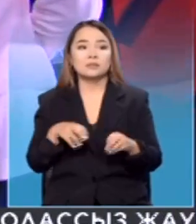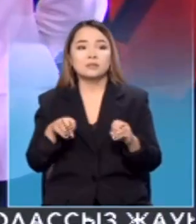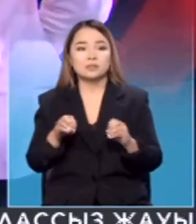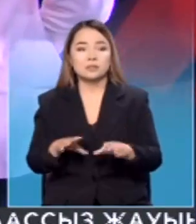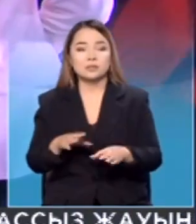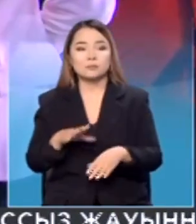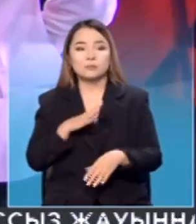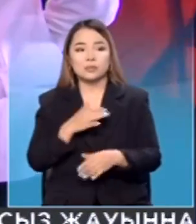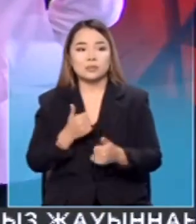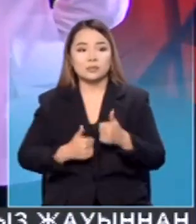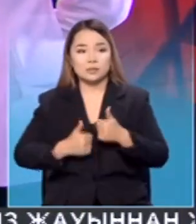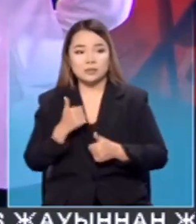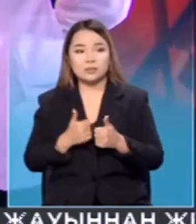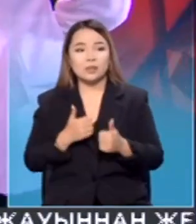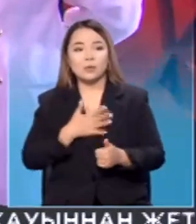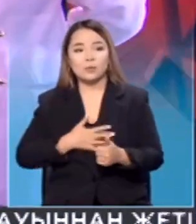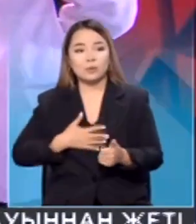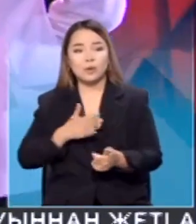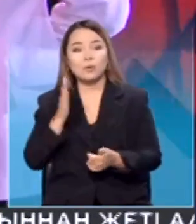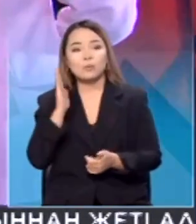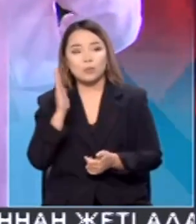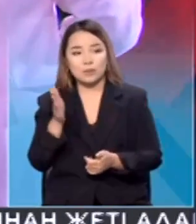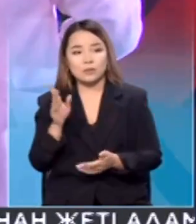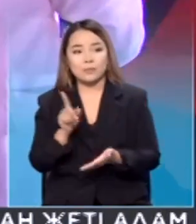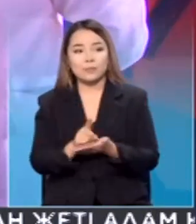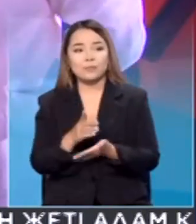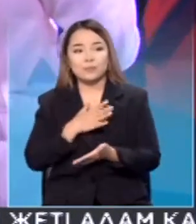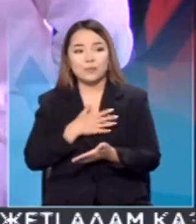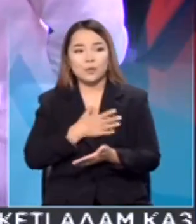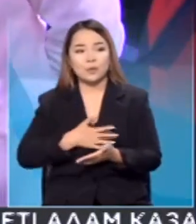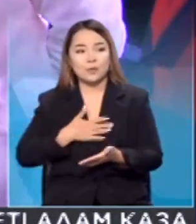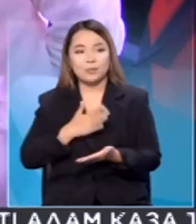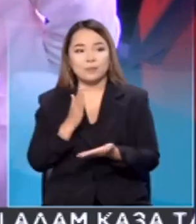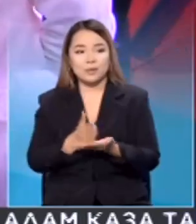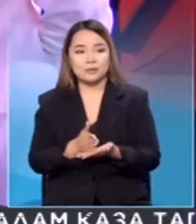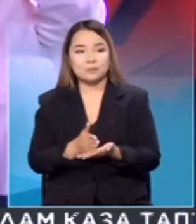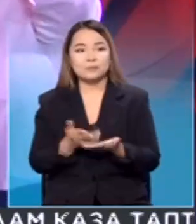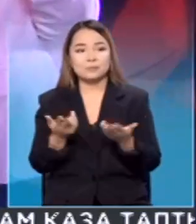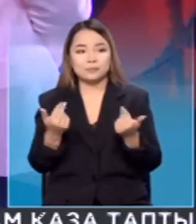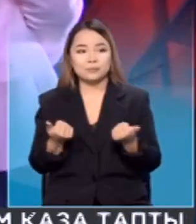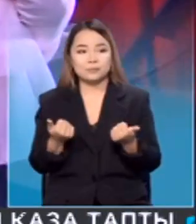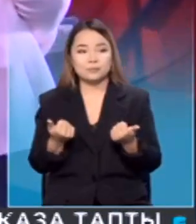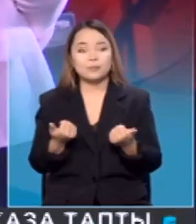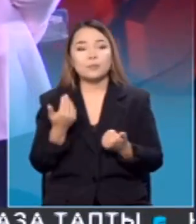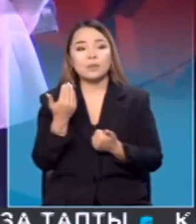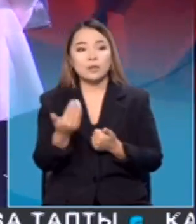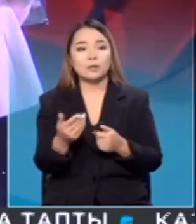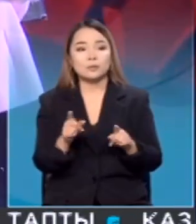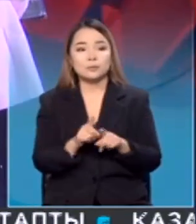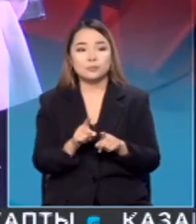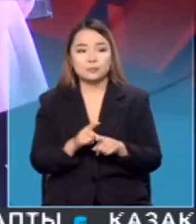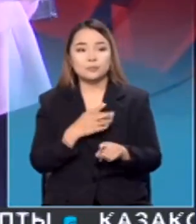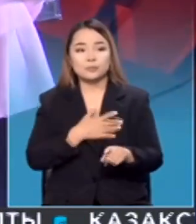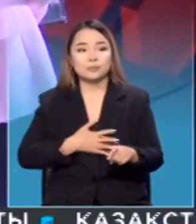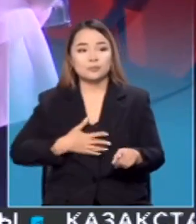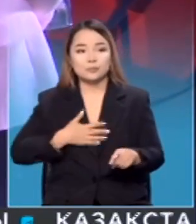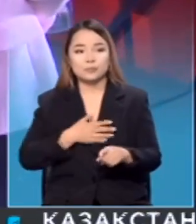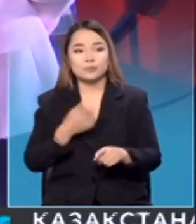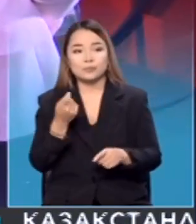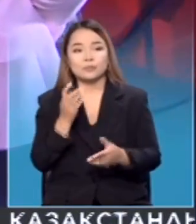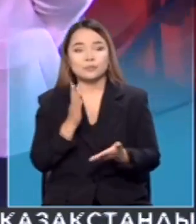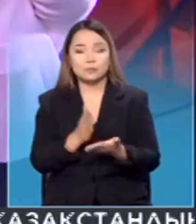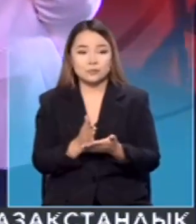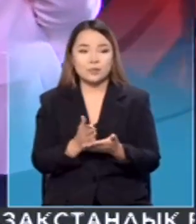сәт болғандықтан әрине қобалжу болады. Менде де әрине қобалжу бар. Сенде Жасмина? Қобалжу кішкене